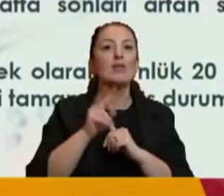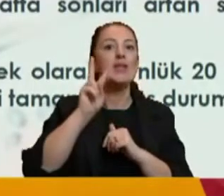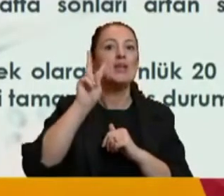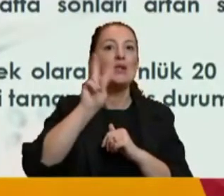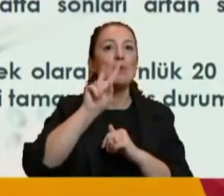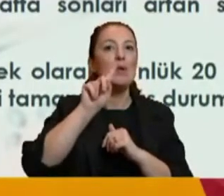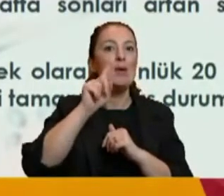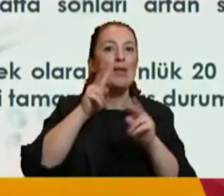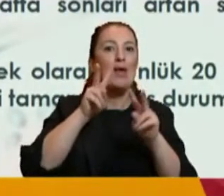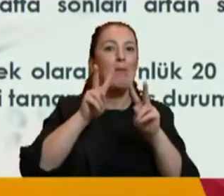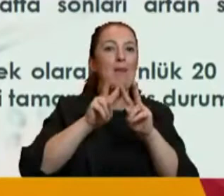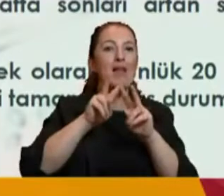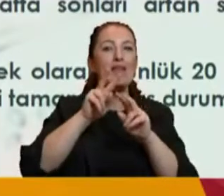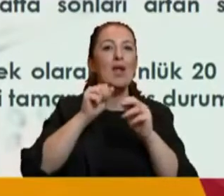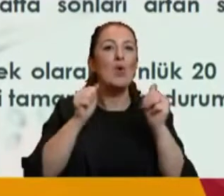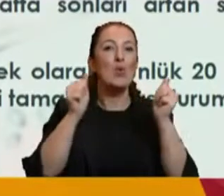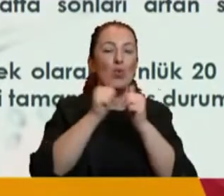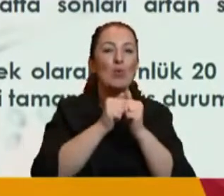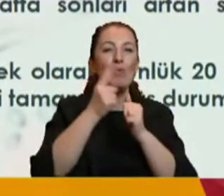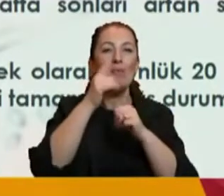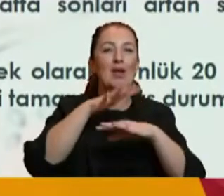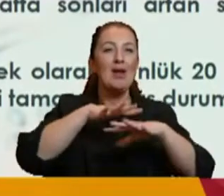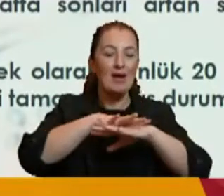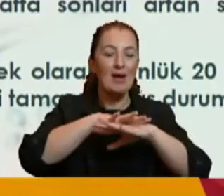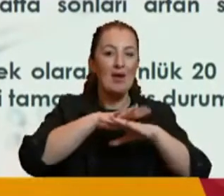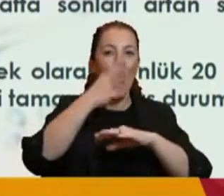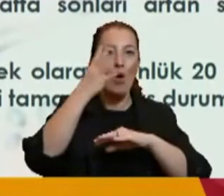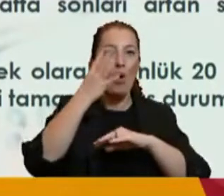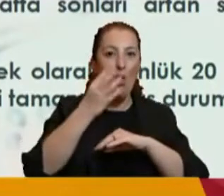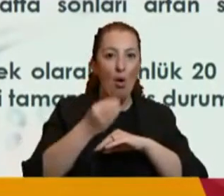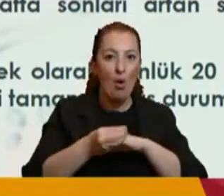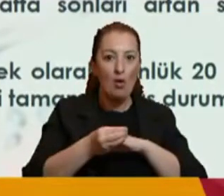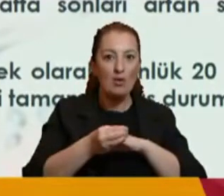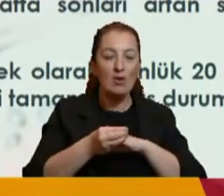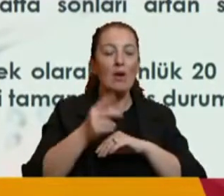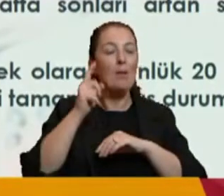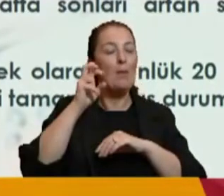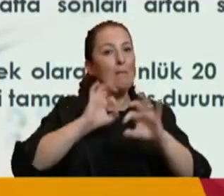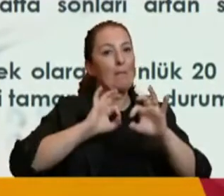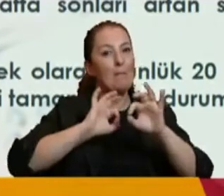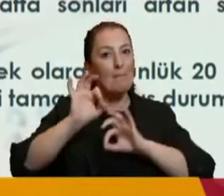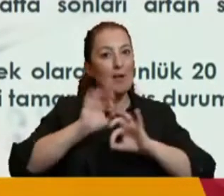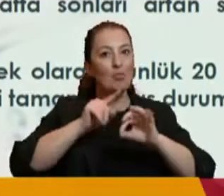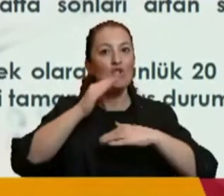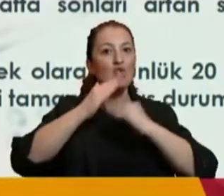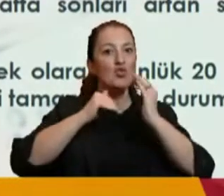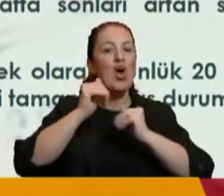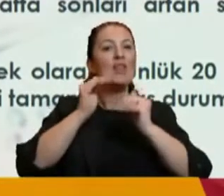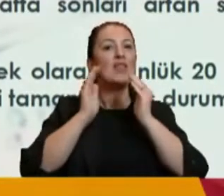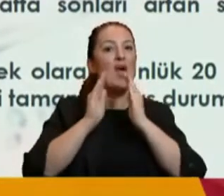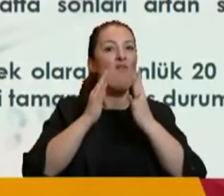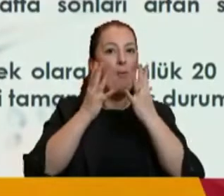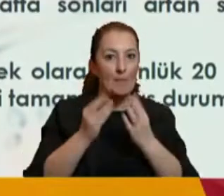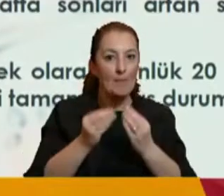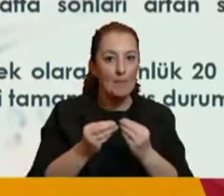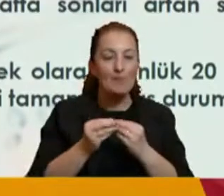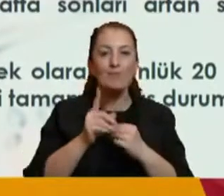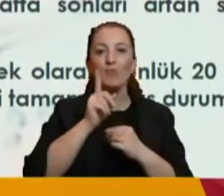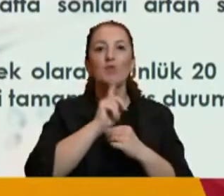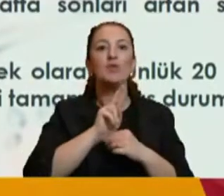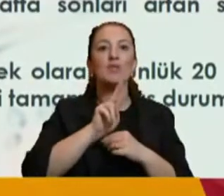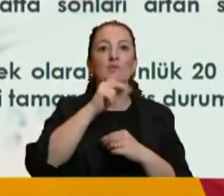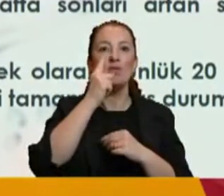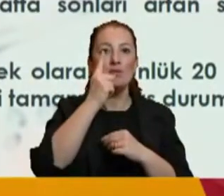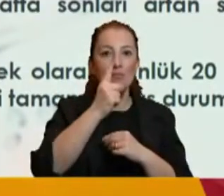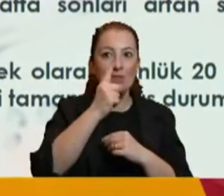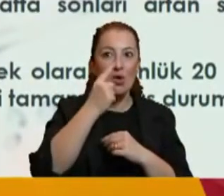metreküplük bir arıtma tesisi membran olarak planladık bunu inşaatı devam ediyor yüzde yetmiş